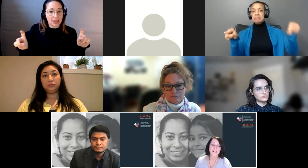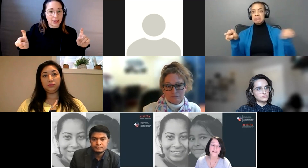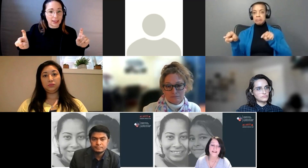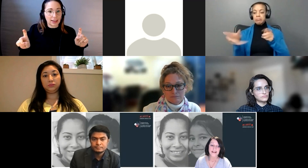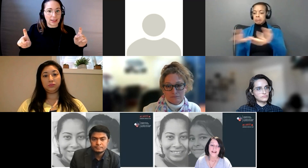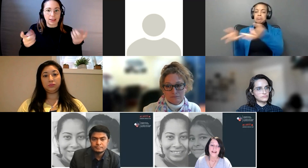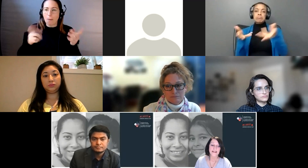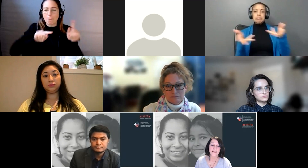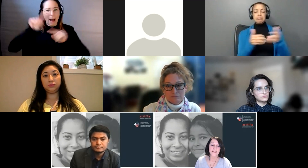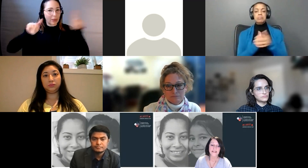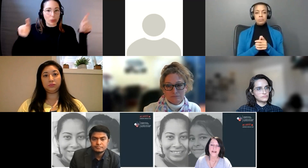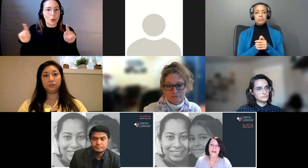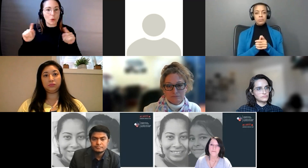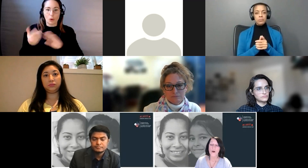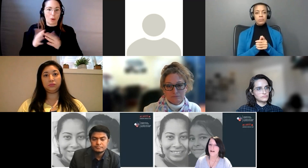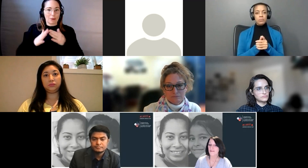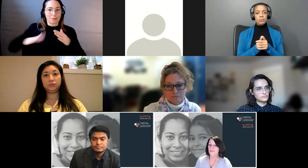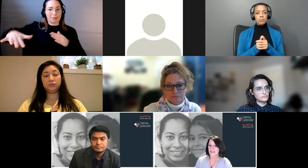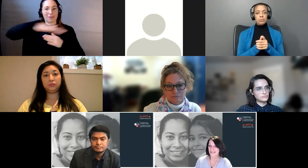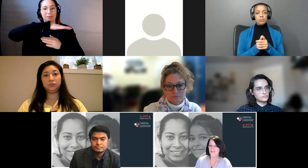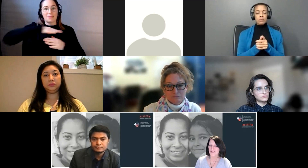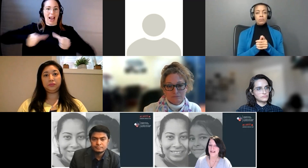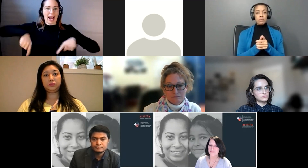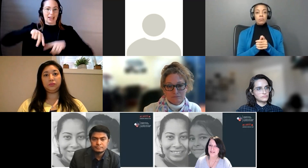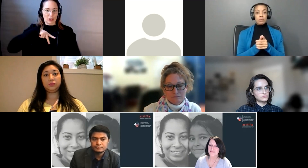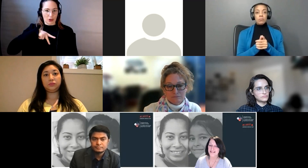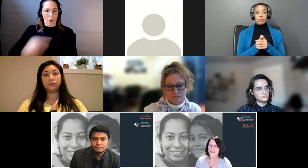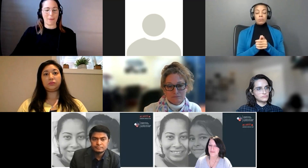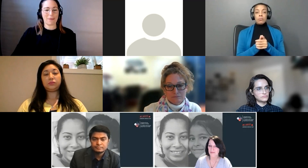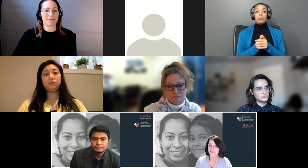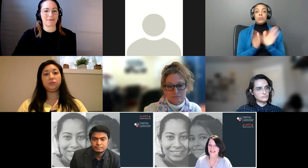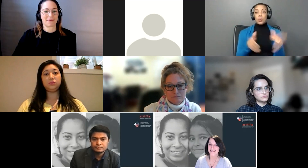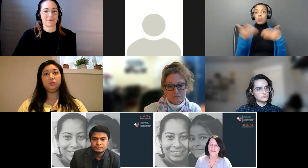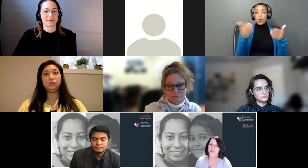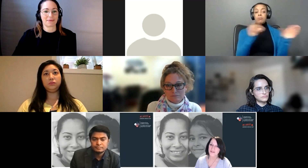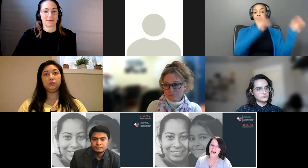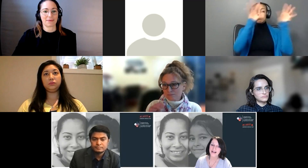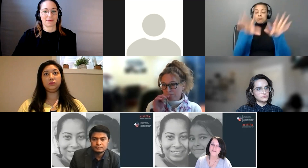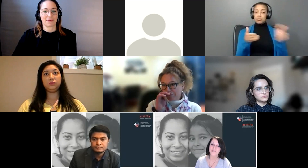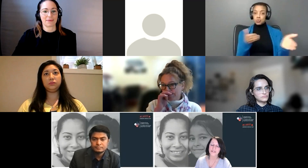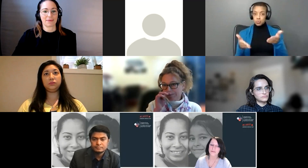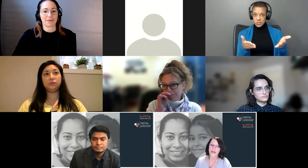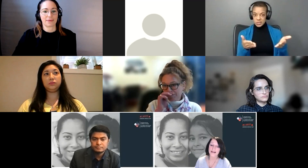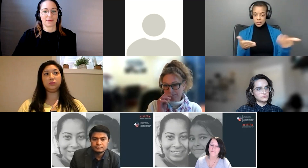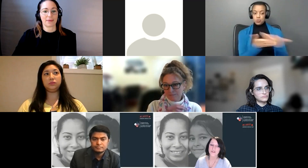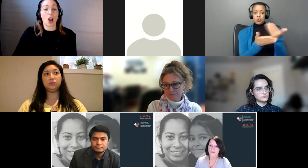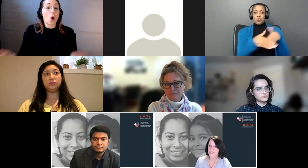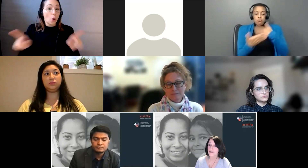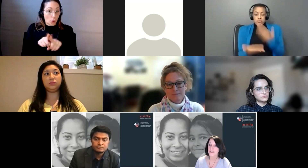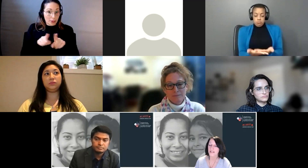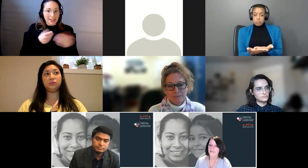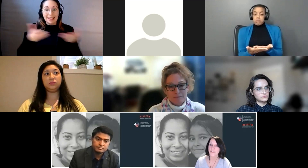partout dans la communauté, dans notre région. Et pendant que nous donnons des services